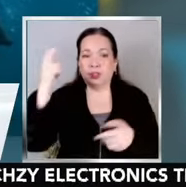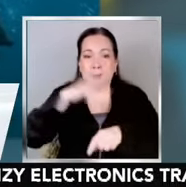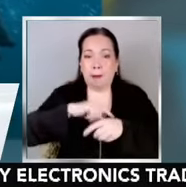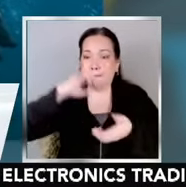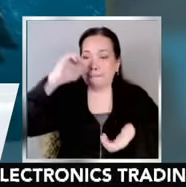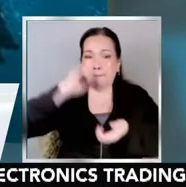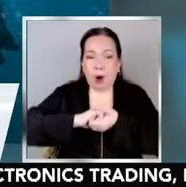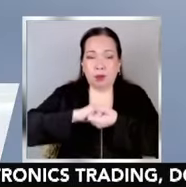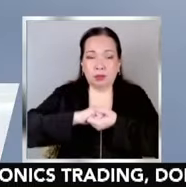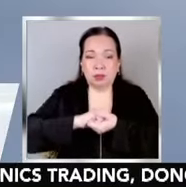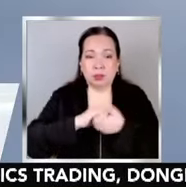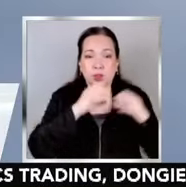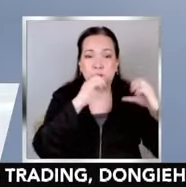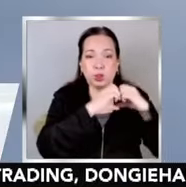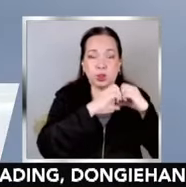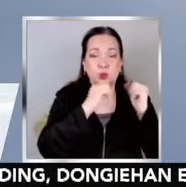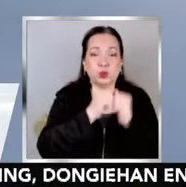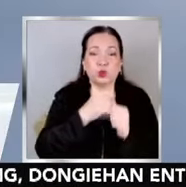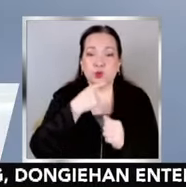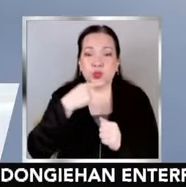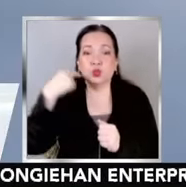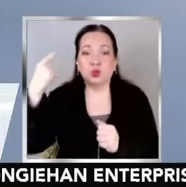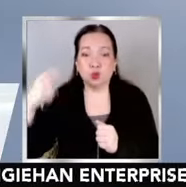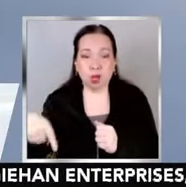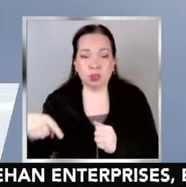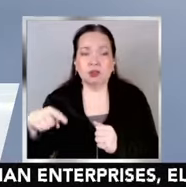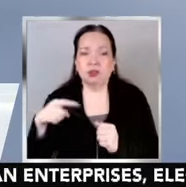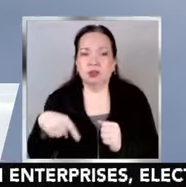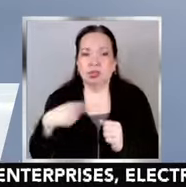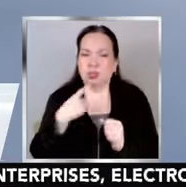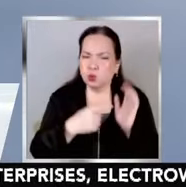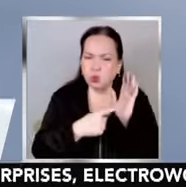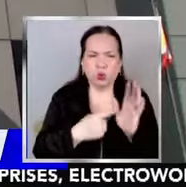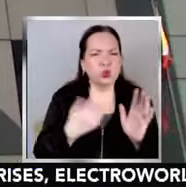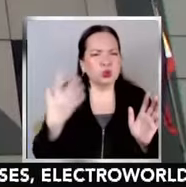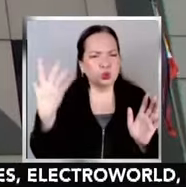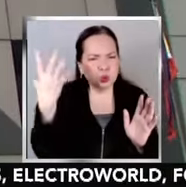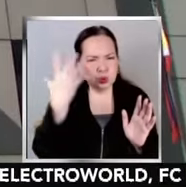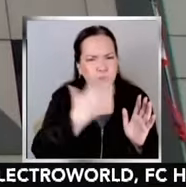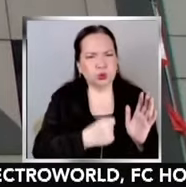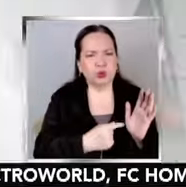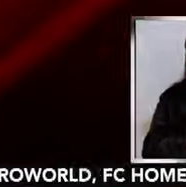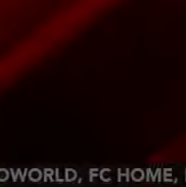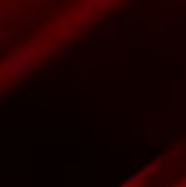Russia para maihatid ang best of Philippine entertainment sa Russian viewers.